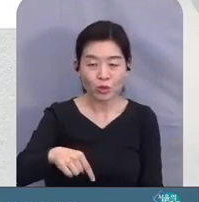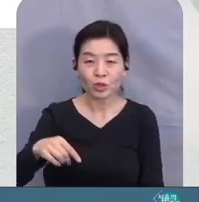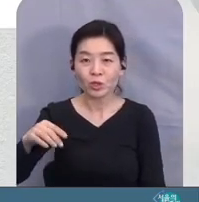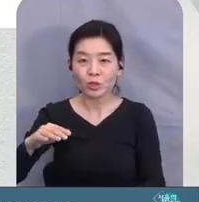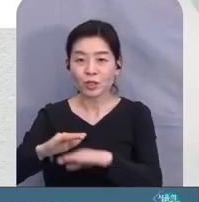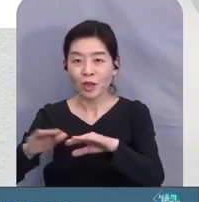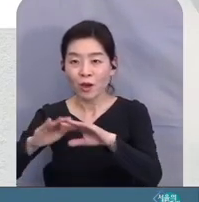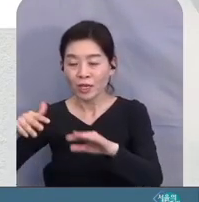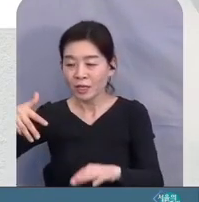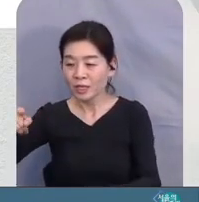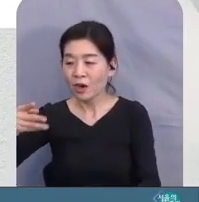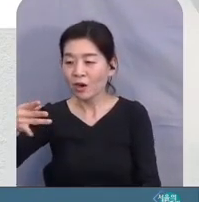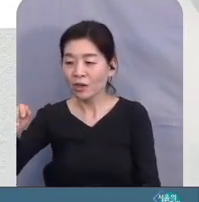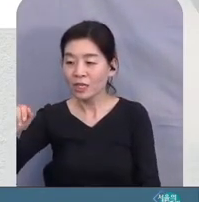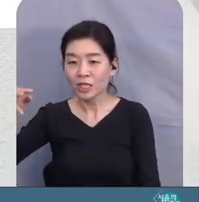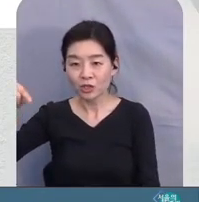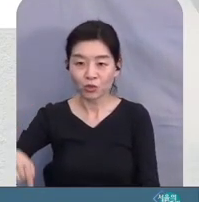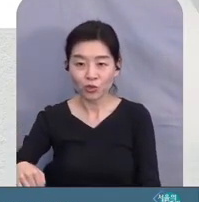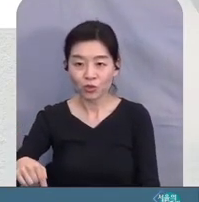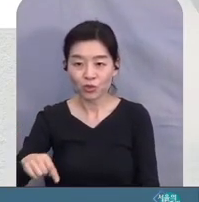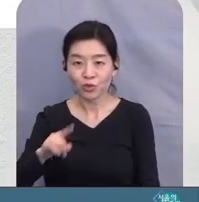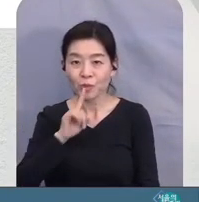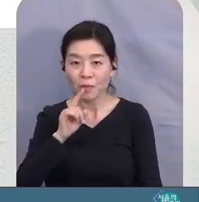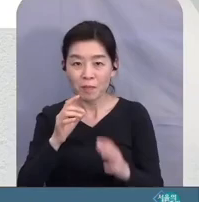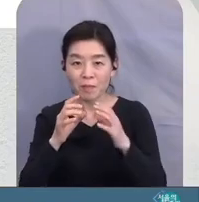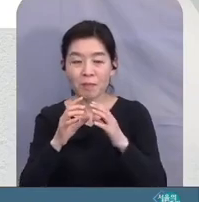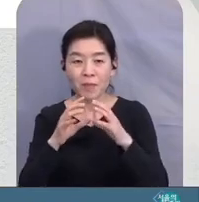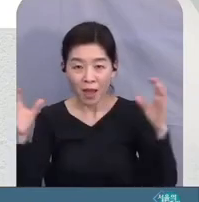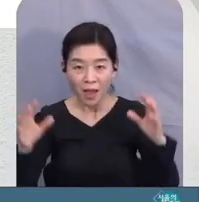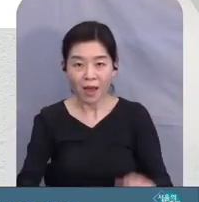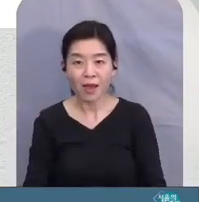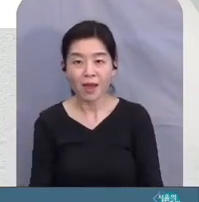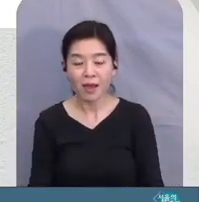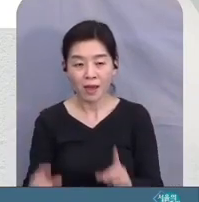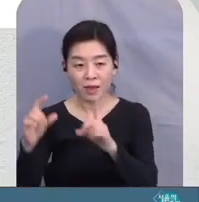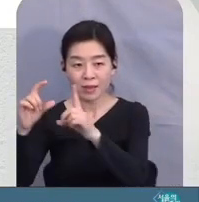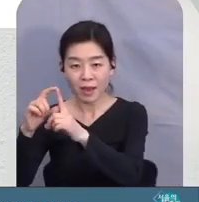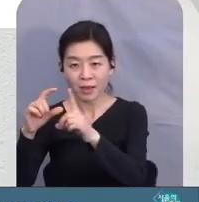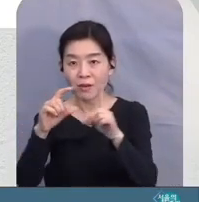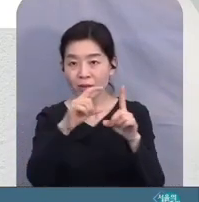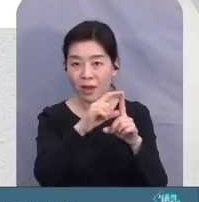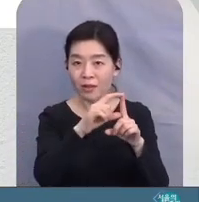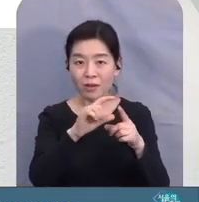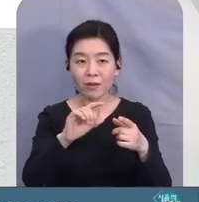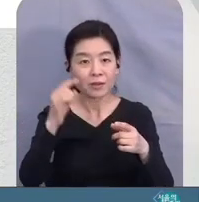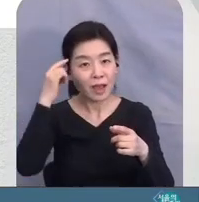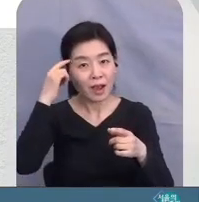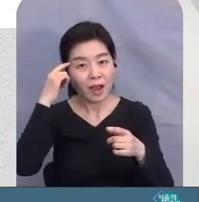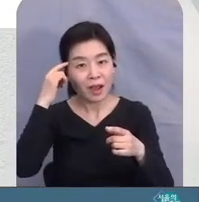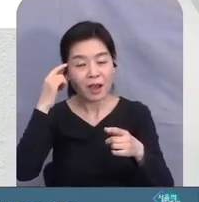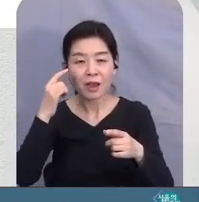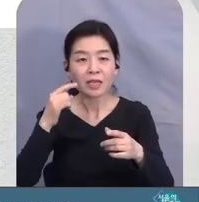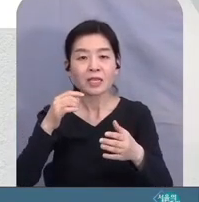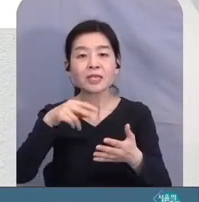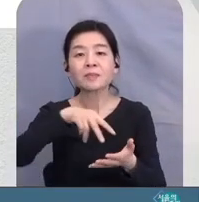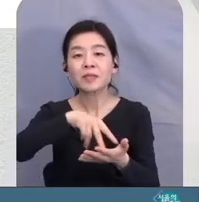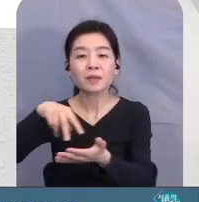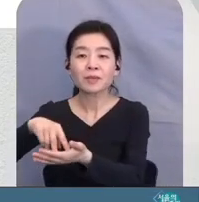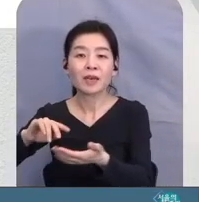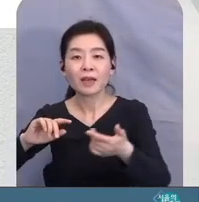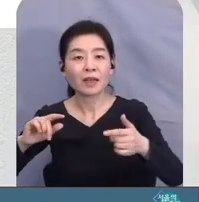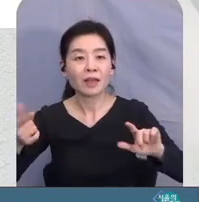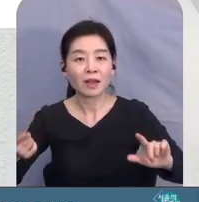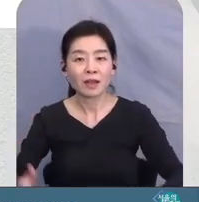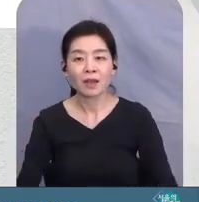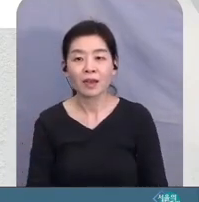이게 오염수냐 처리수냐 각각 이해관계에 따라서 입장이 많이 바뀝니다. 그리고 이게